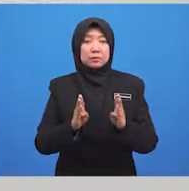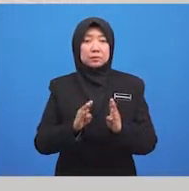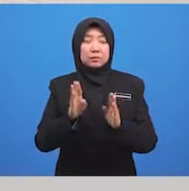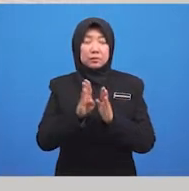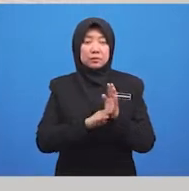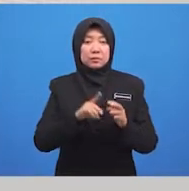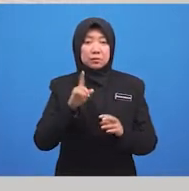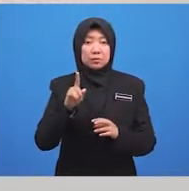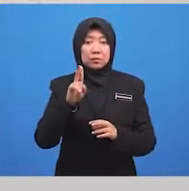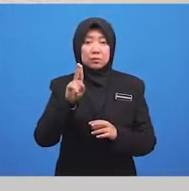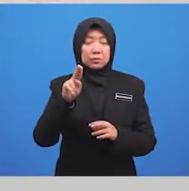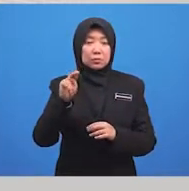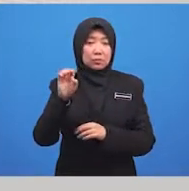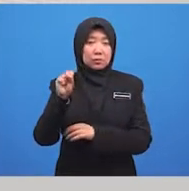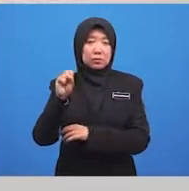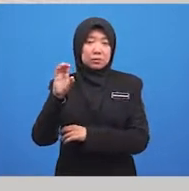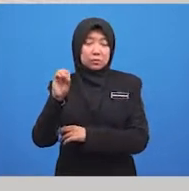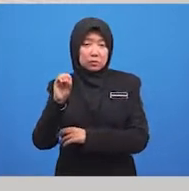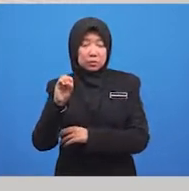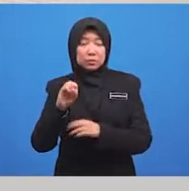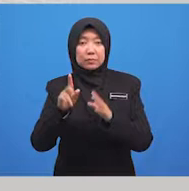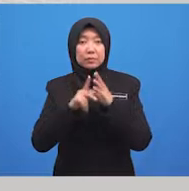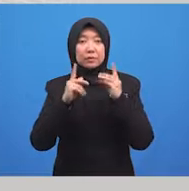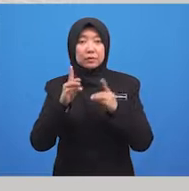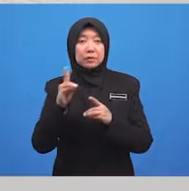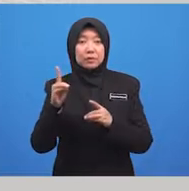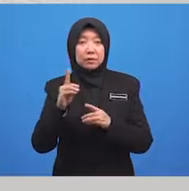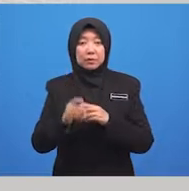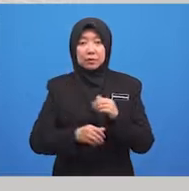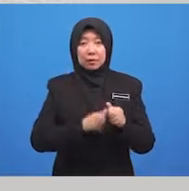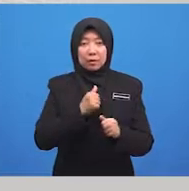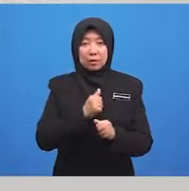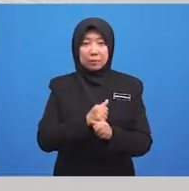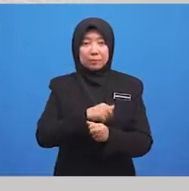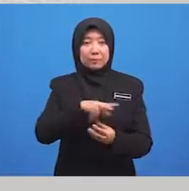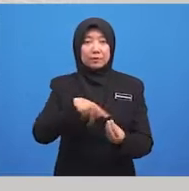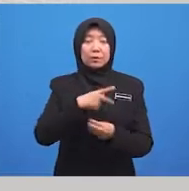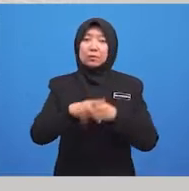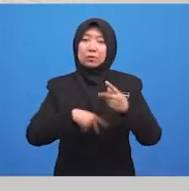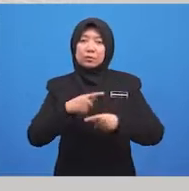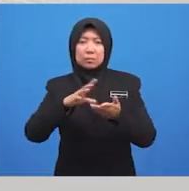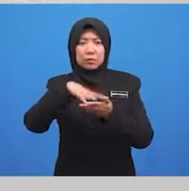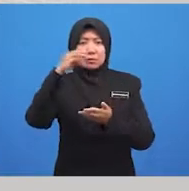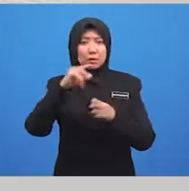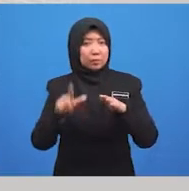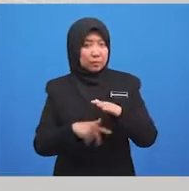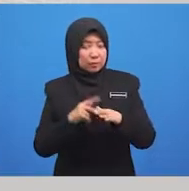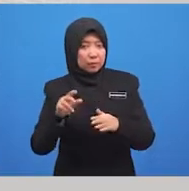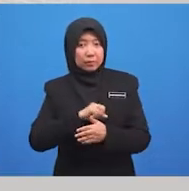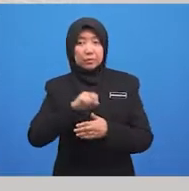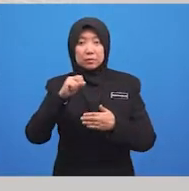UNESCO 1996, pendidikan alam sekitar ialah proses pembelajaran yang